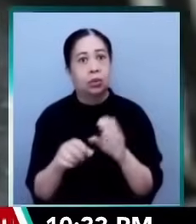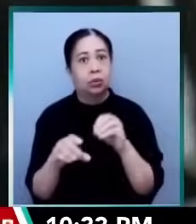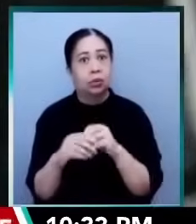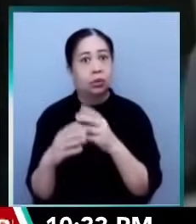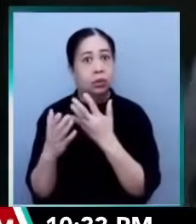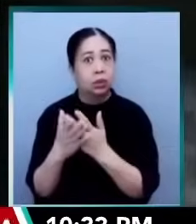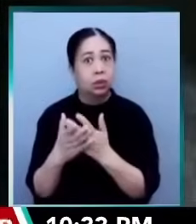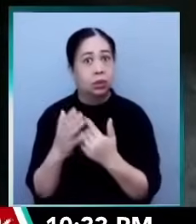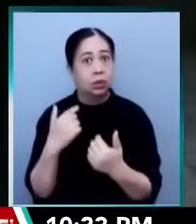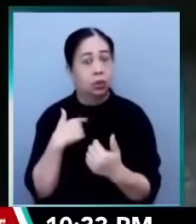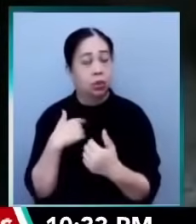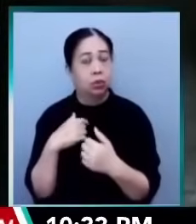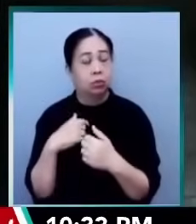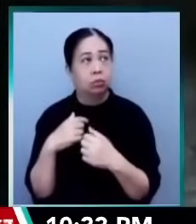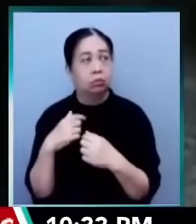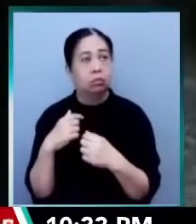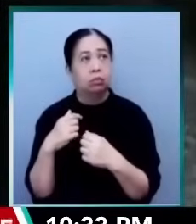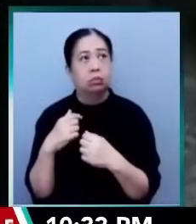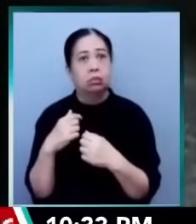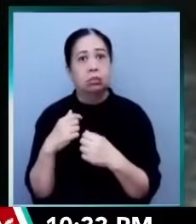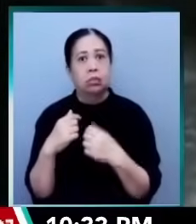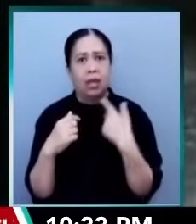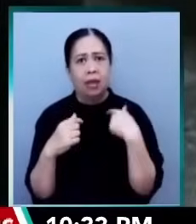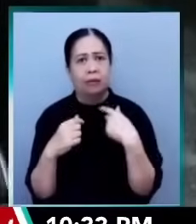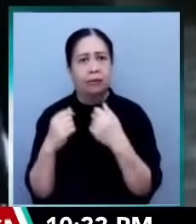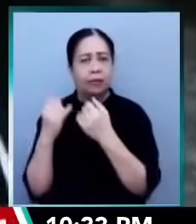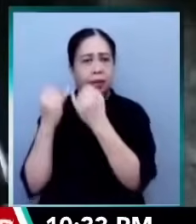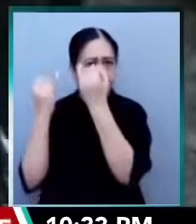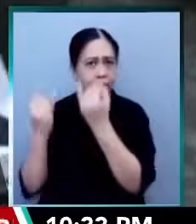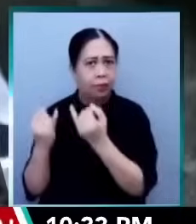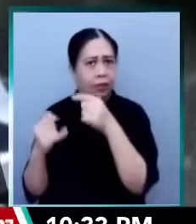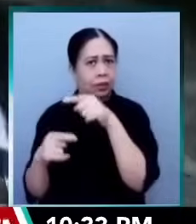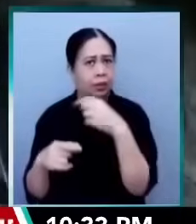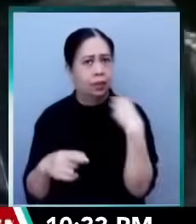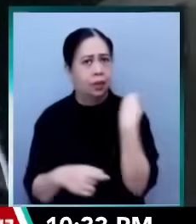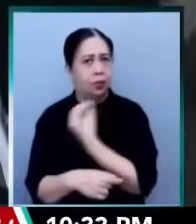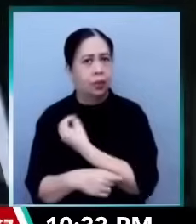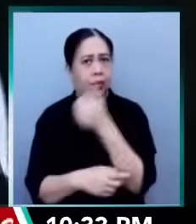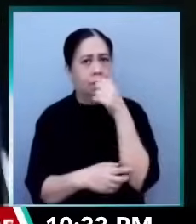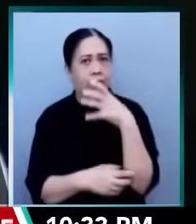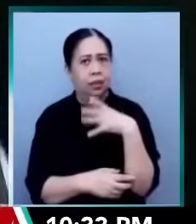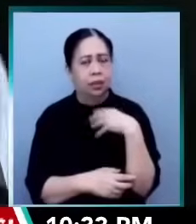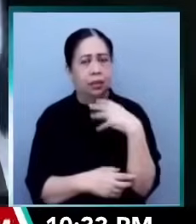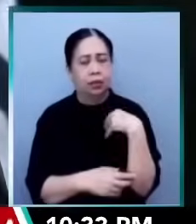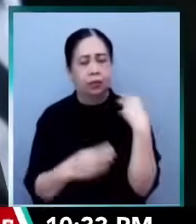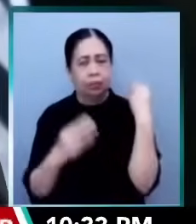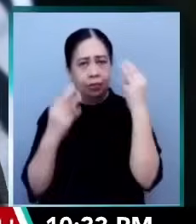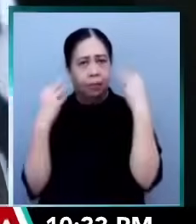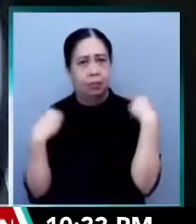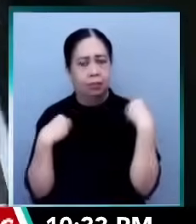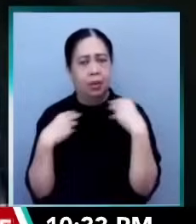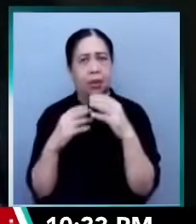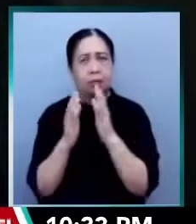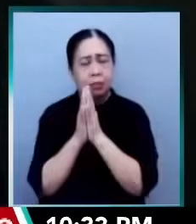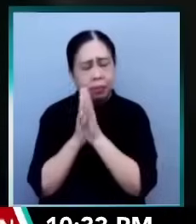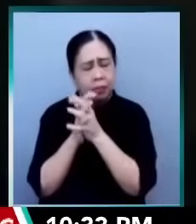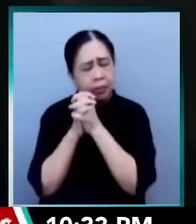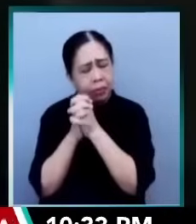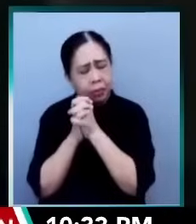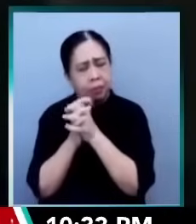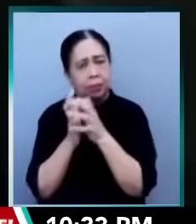ko, I have an image there of Our Lady of Manawag. I always tell her, Mama Mary, tulungan niyo po ako